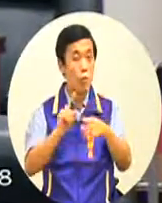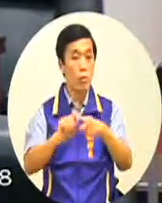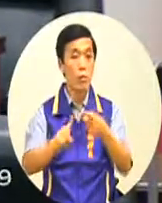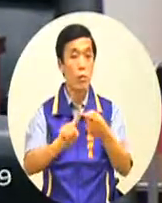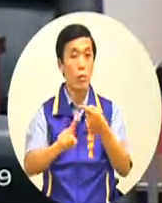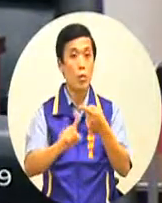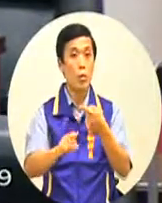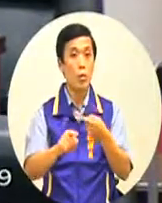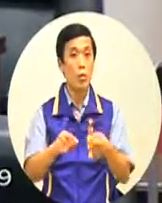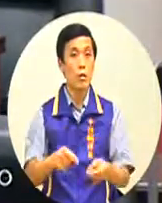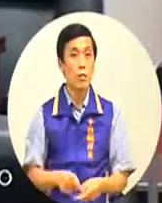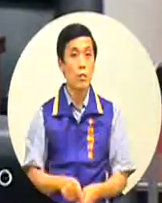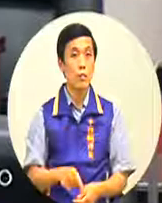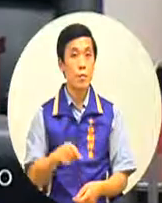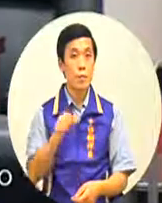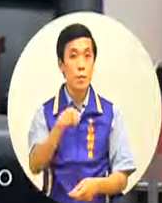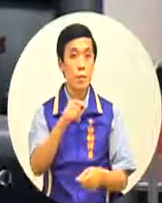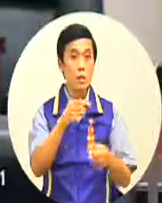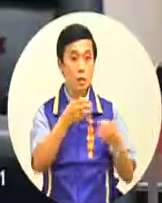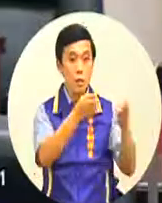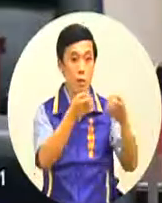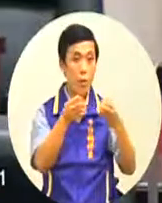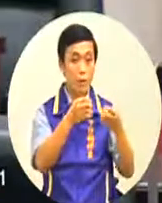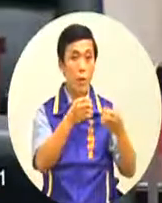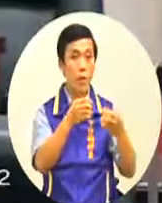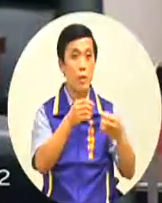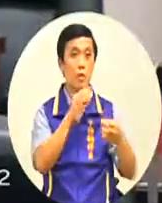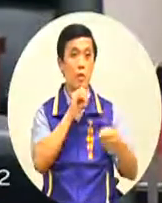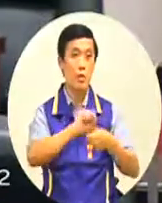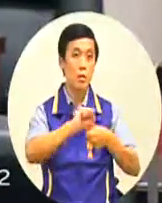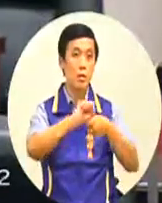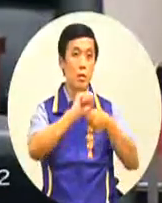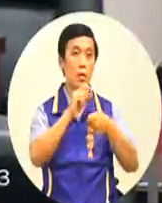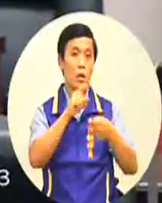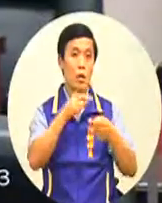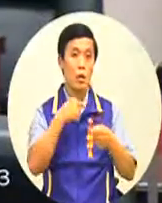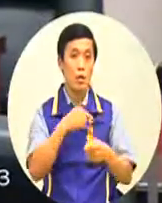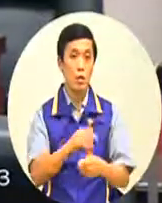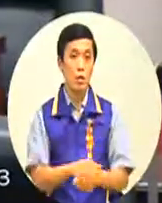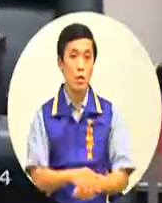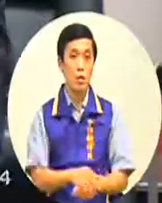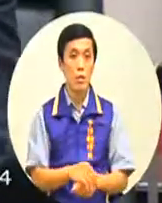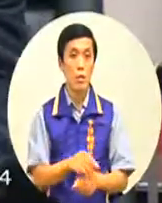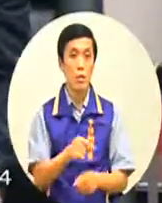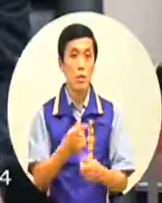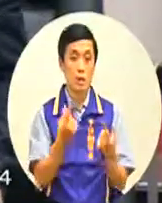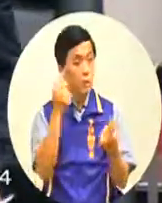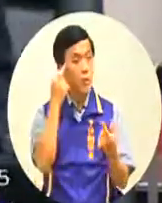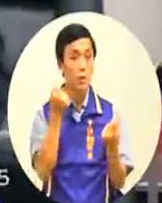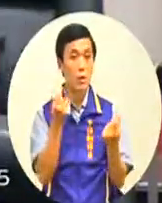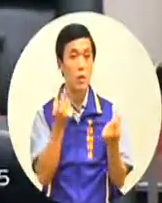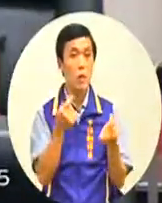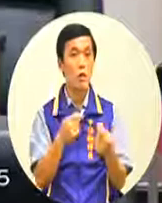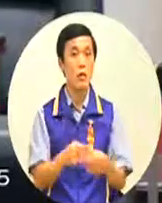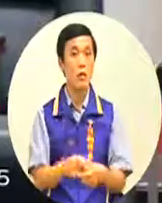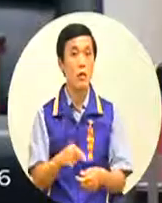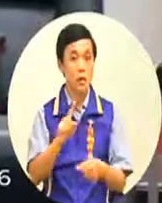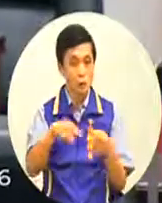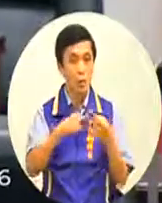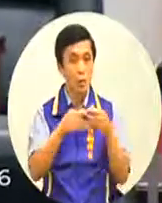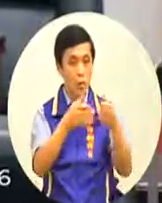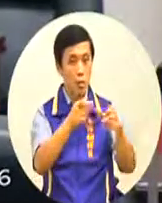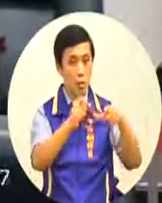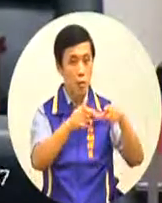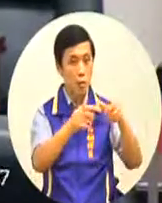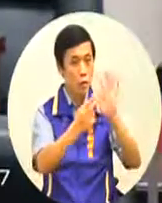只协调，这个假嘛，我协调一年，我嘛是要一年进前开始缴，意思咪同款。 是，阮会阁。 哎呀，你还敢讲我清